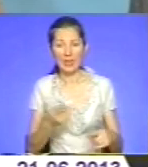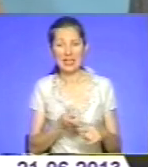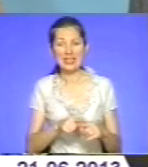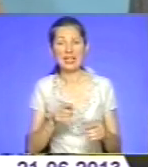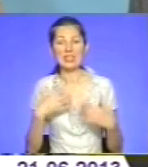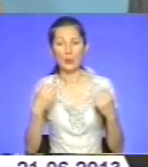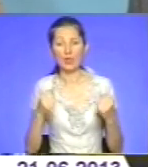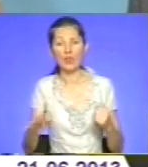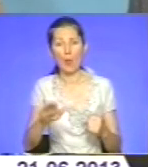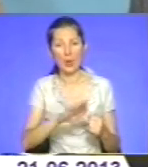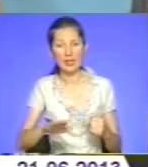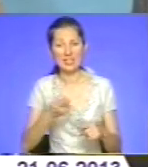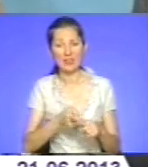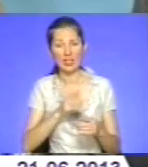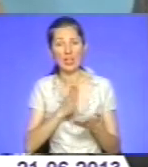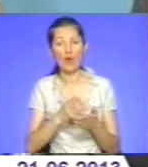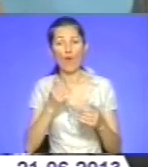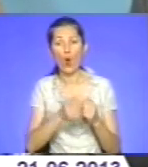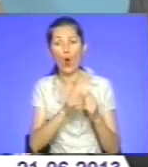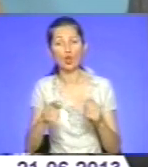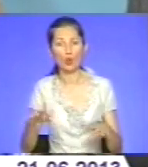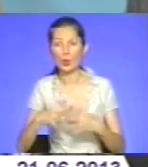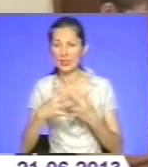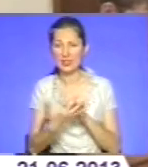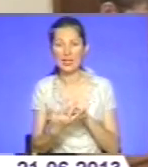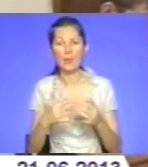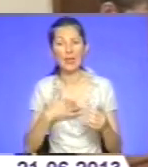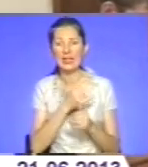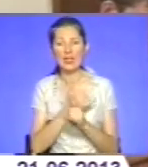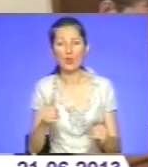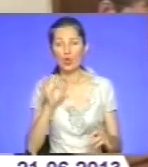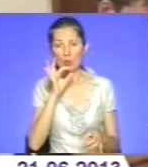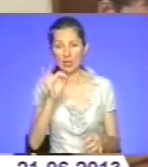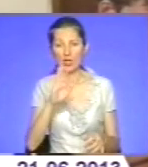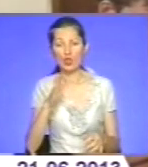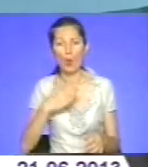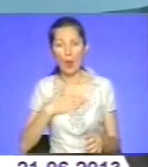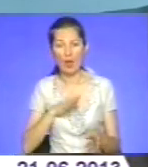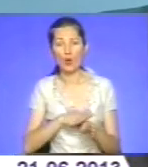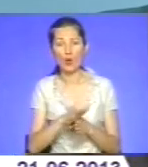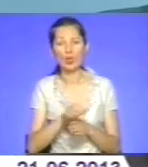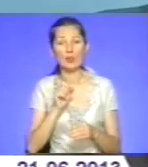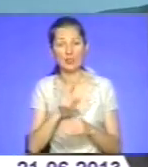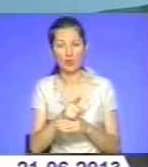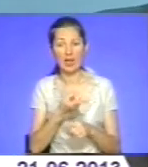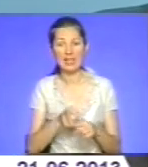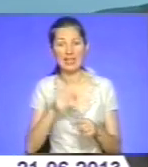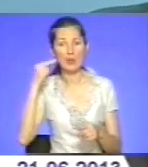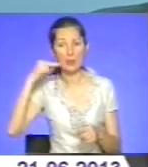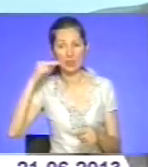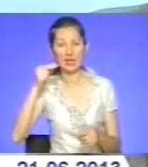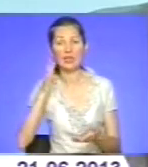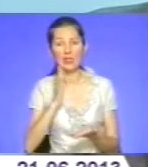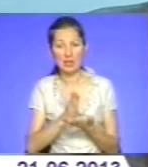кожному селі, то ми не можемо сказати, що ми виконуємо ті завдання, які президент ставить перед нами. Тому